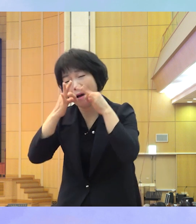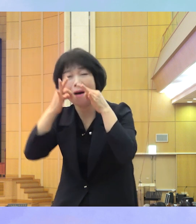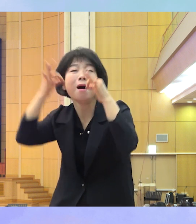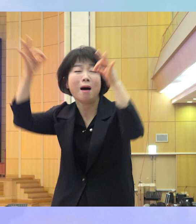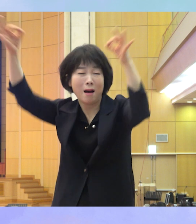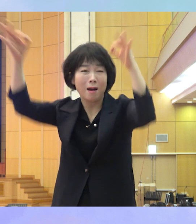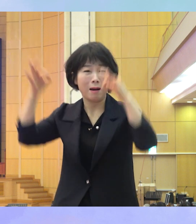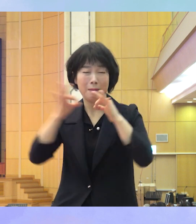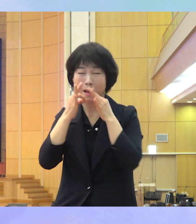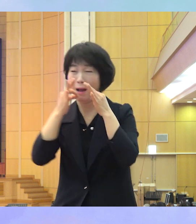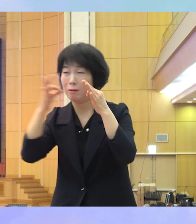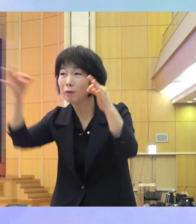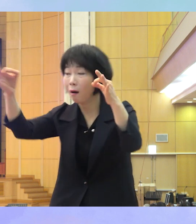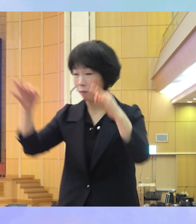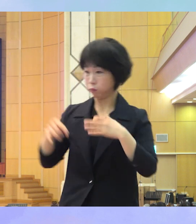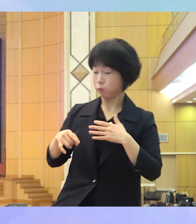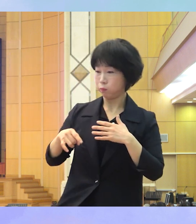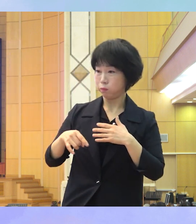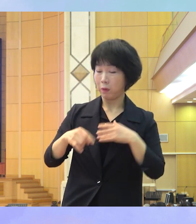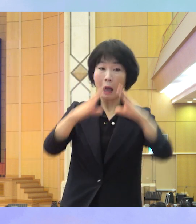애굽의 바로